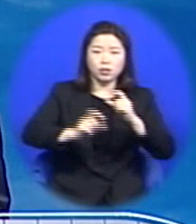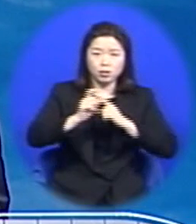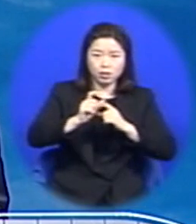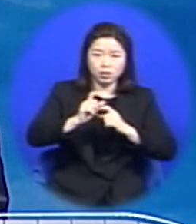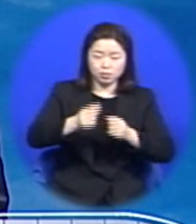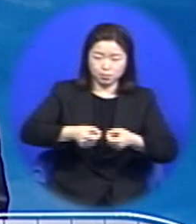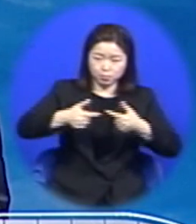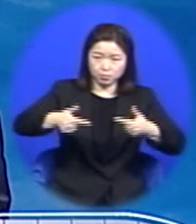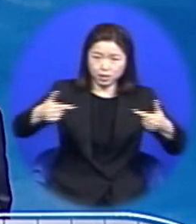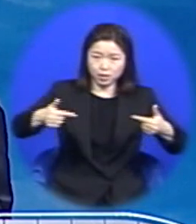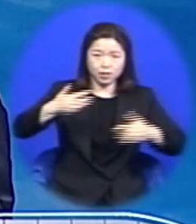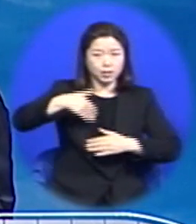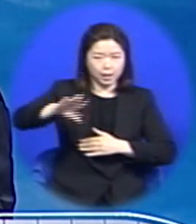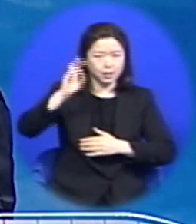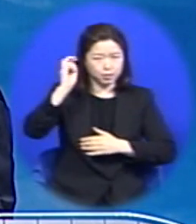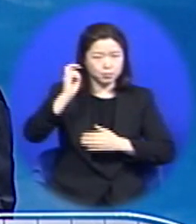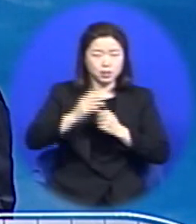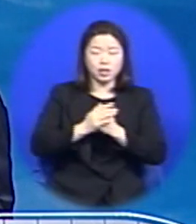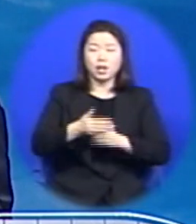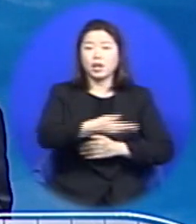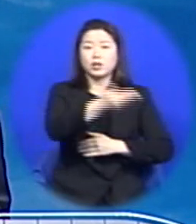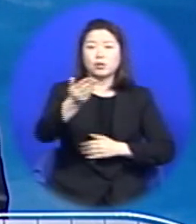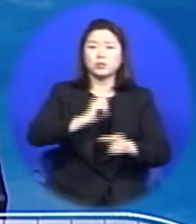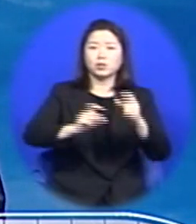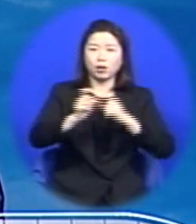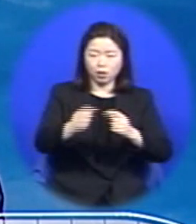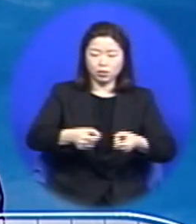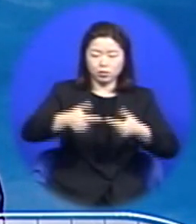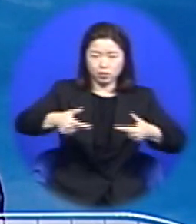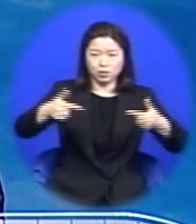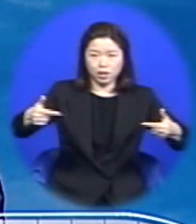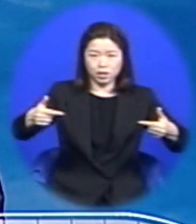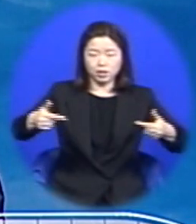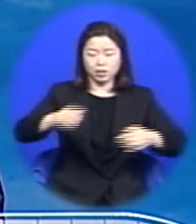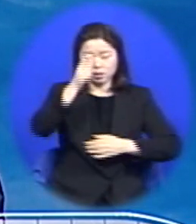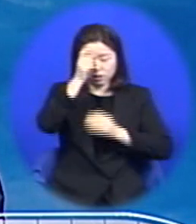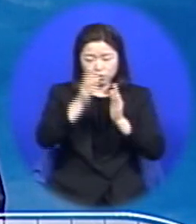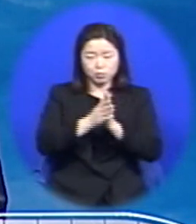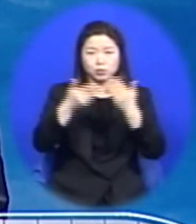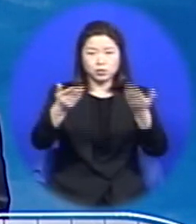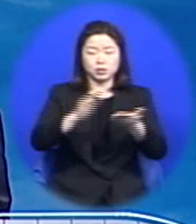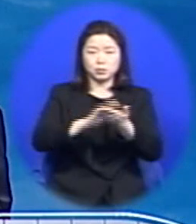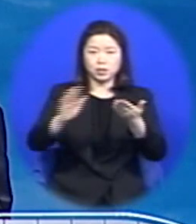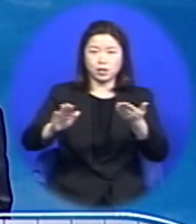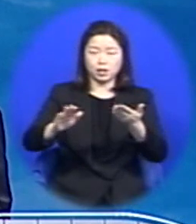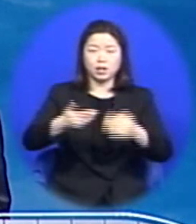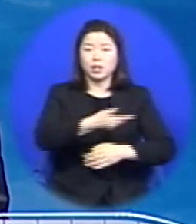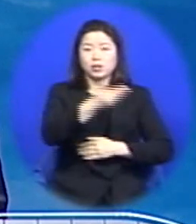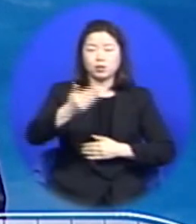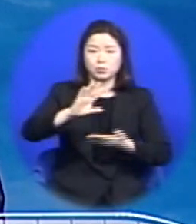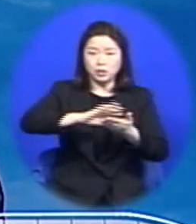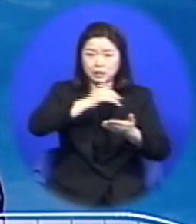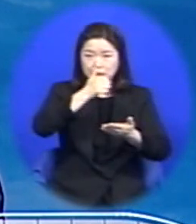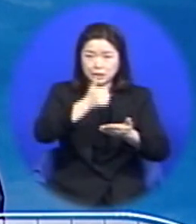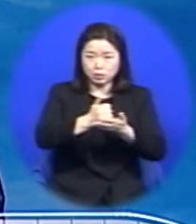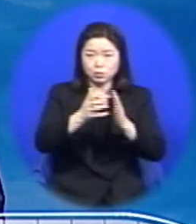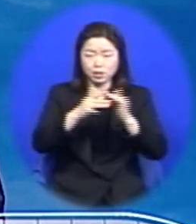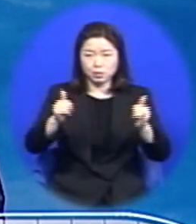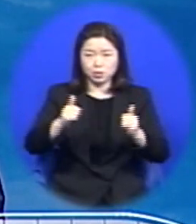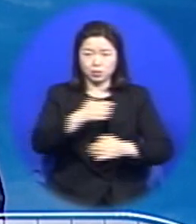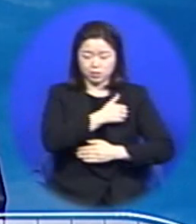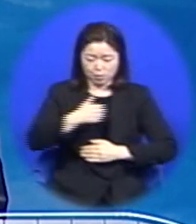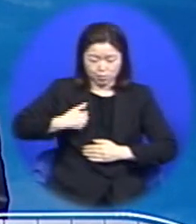겁니다. 여러분들도 더욱더 늘려나가시길 기도합니다. 여러분, 그리스도인이라는